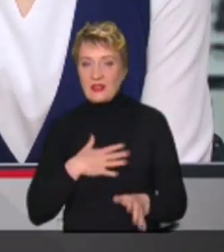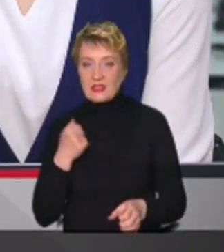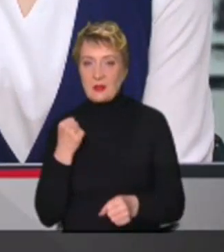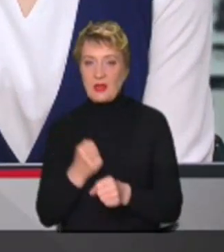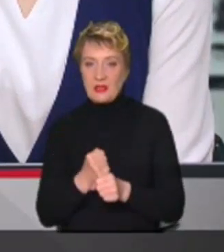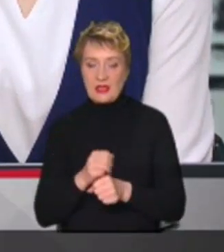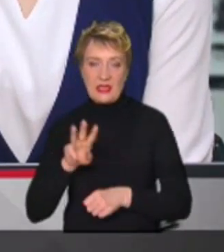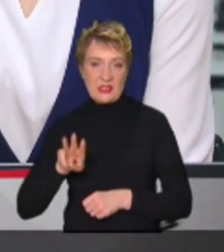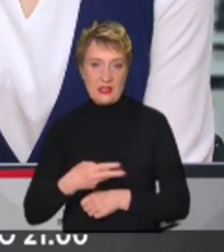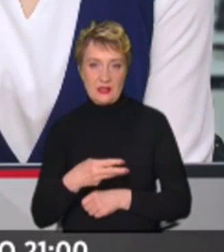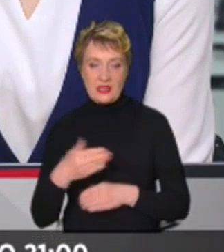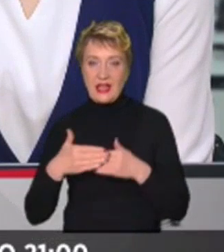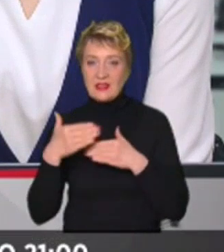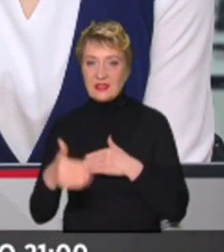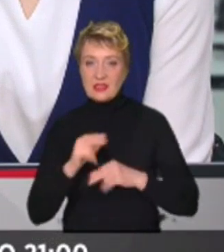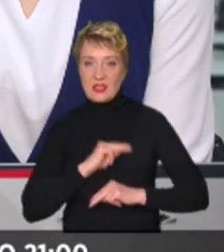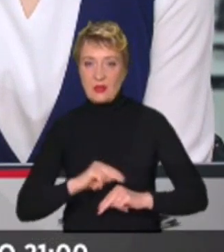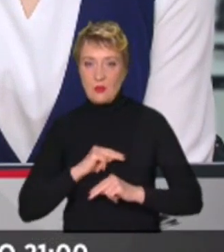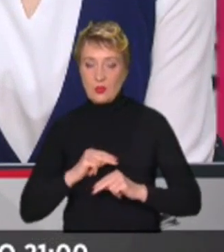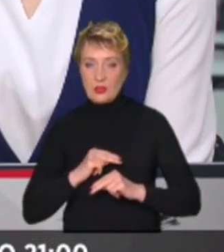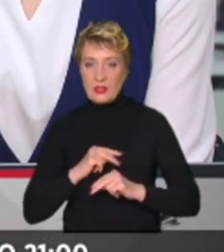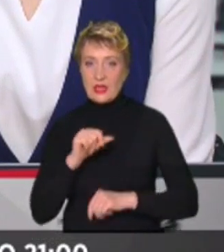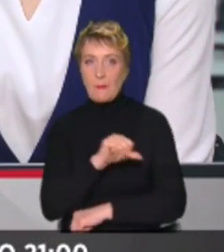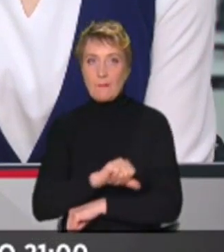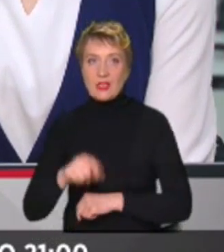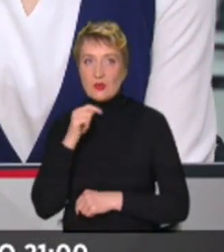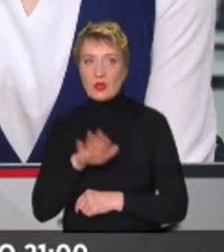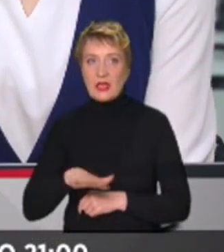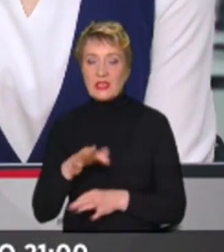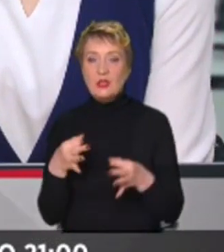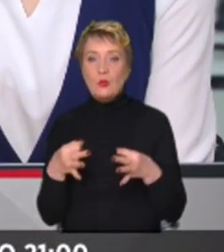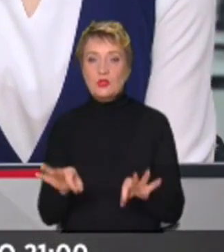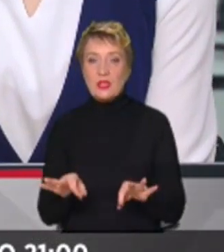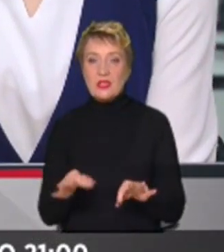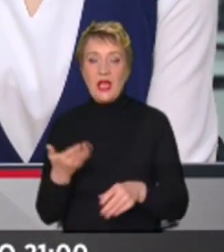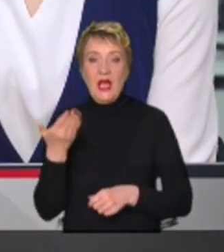стягнення. Дистанційна робота у межах України нині допускається.